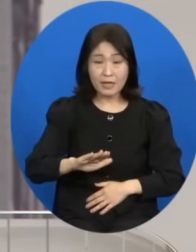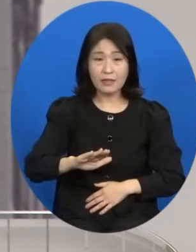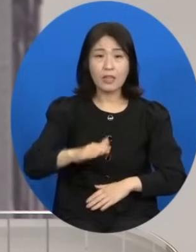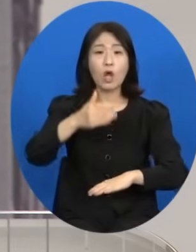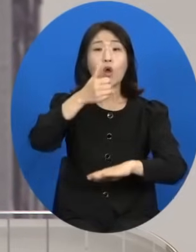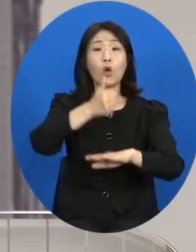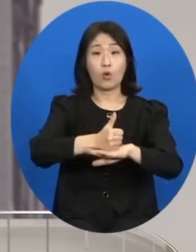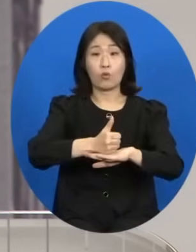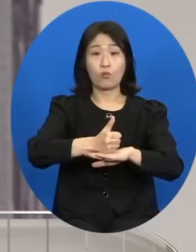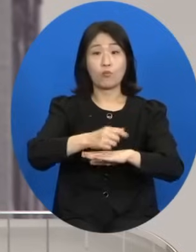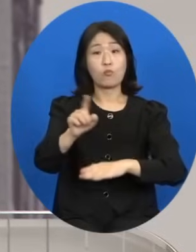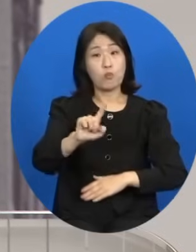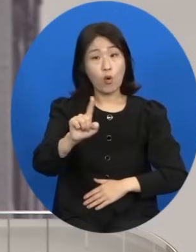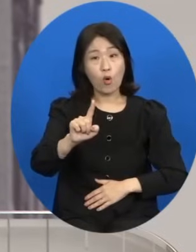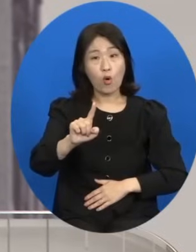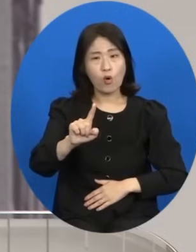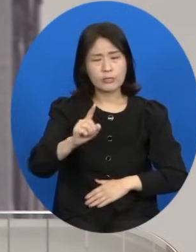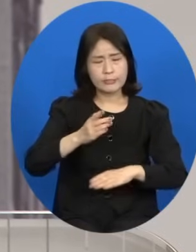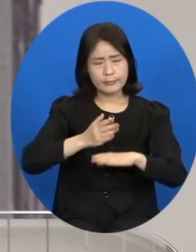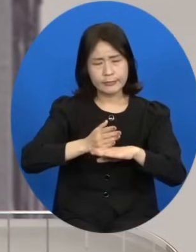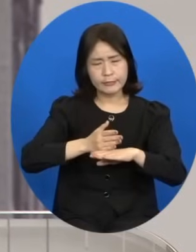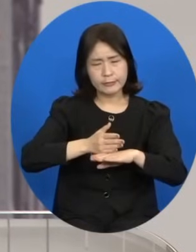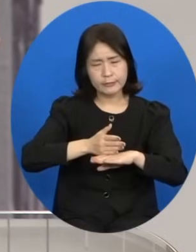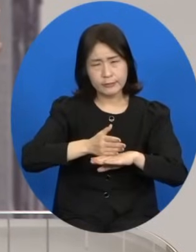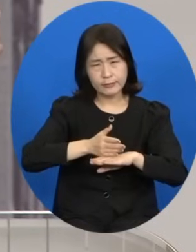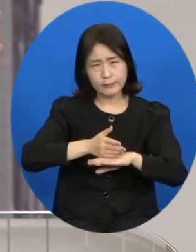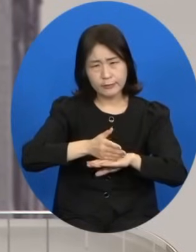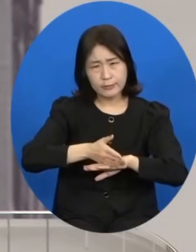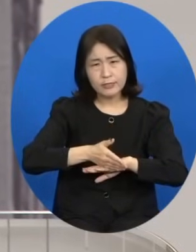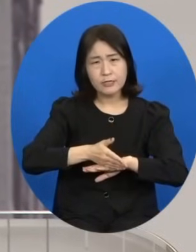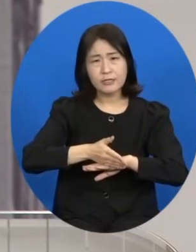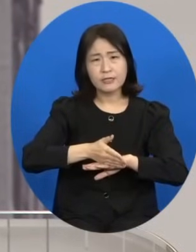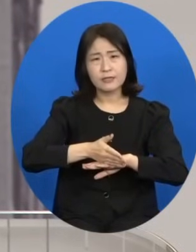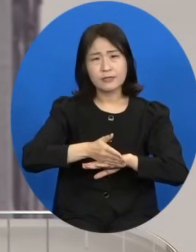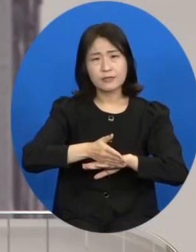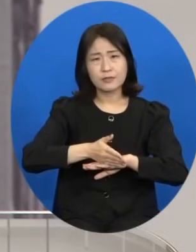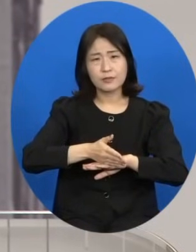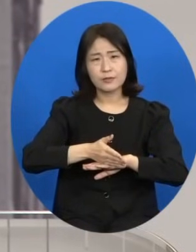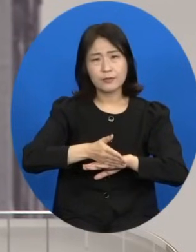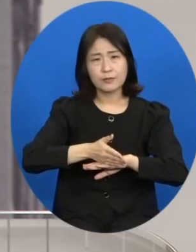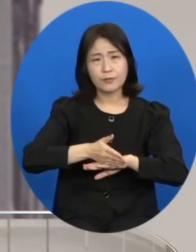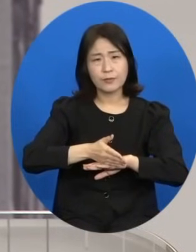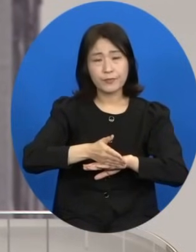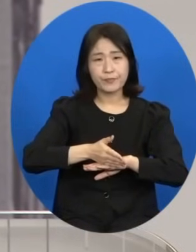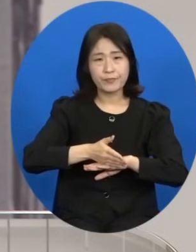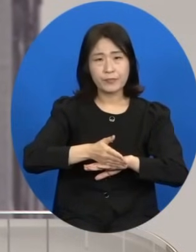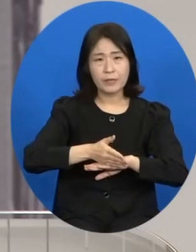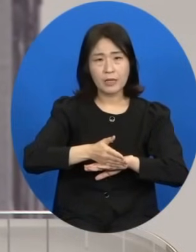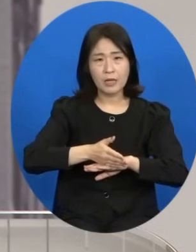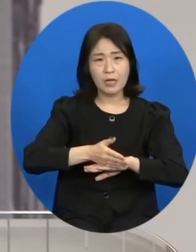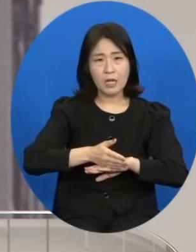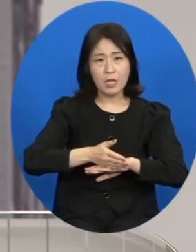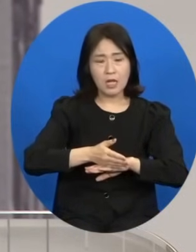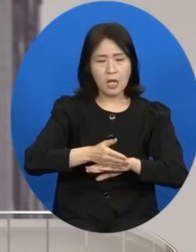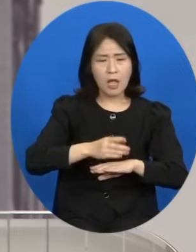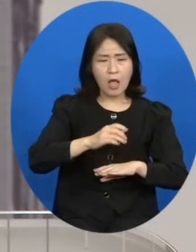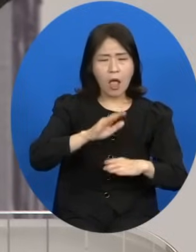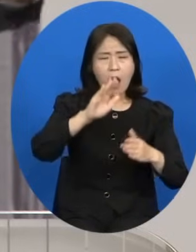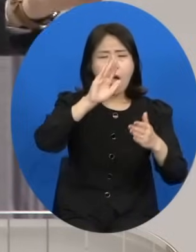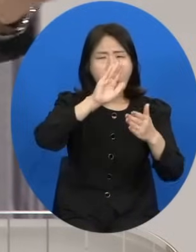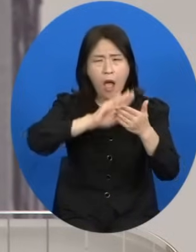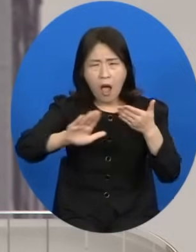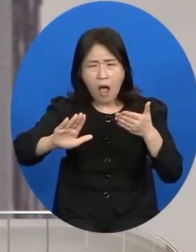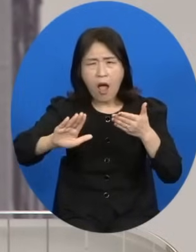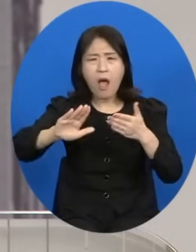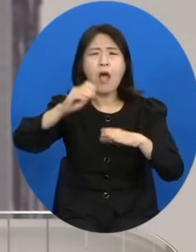결국에는 느리긴 했지만 200m 가서이 세 번째 선수에게 자기 팀원 동료에게 배턴을 넘겨